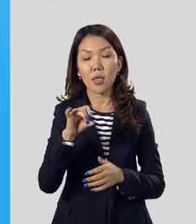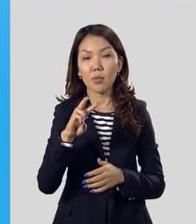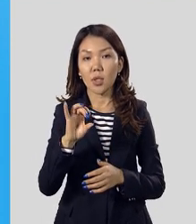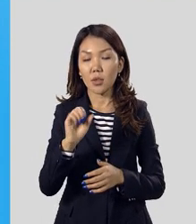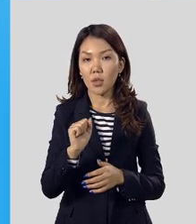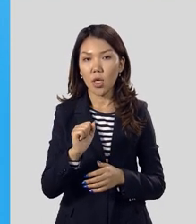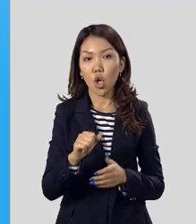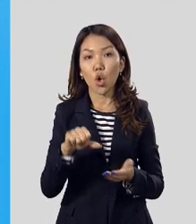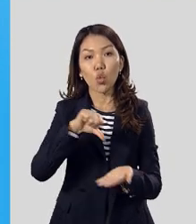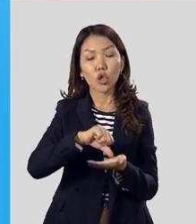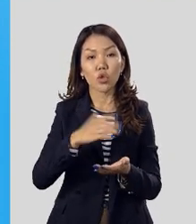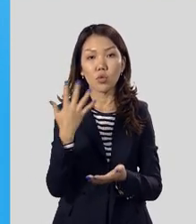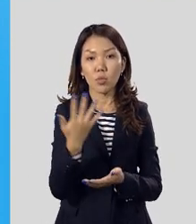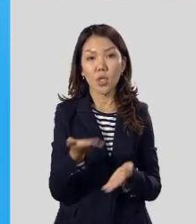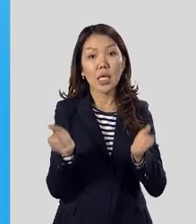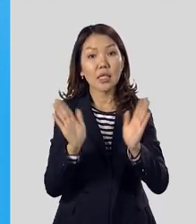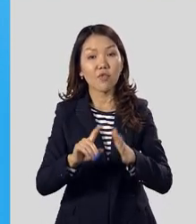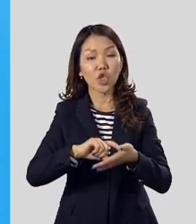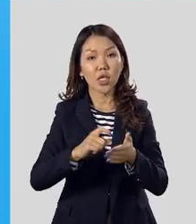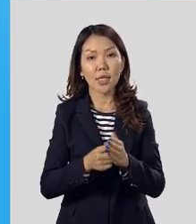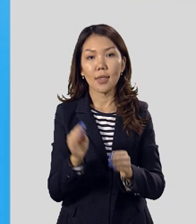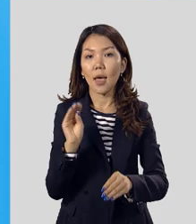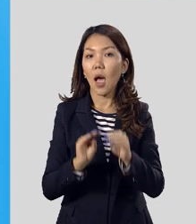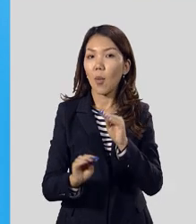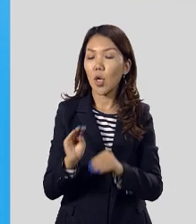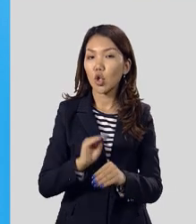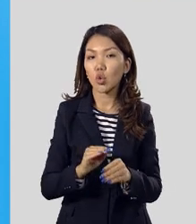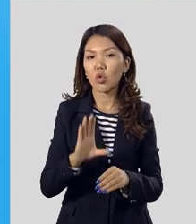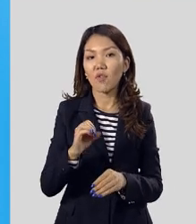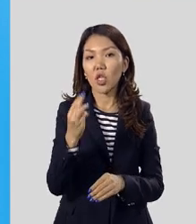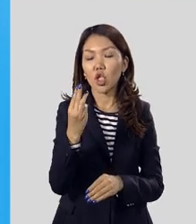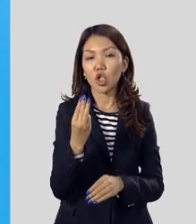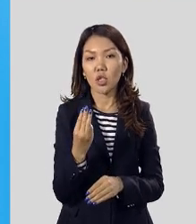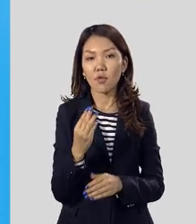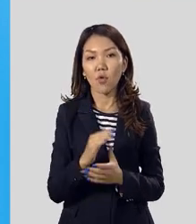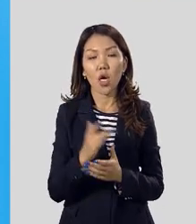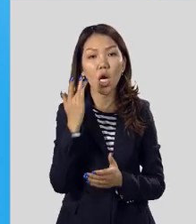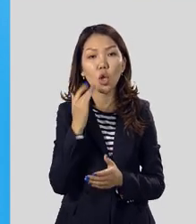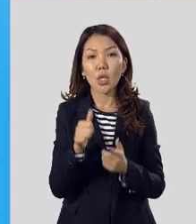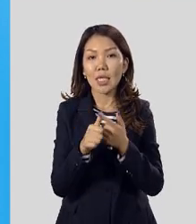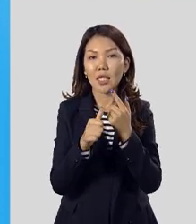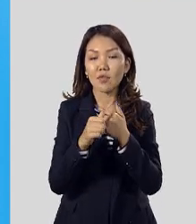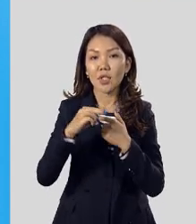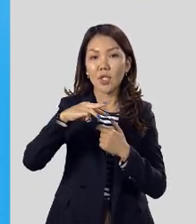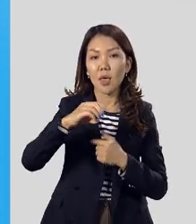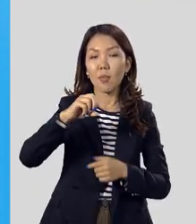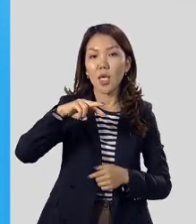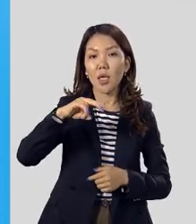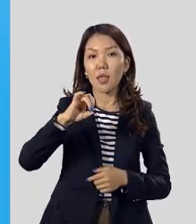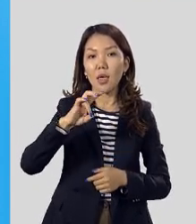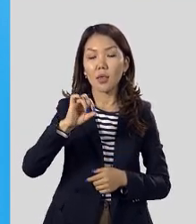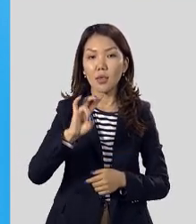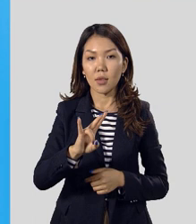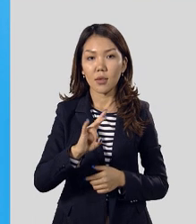5. Оставшиеся клетки образуют вещество, которое называется меланин.